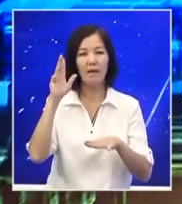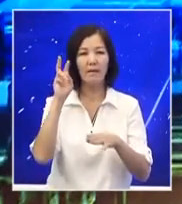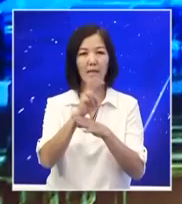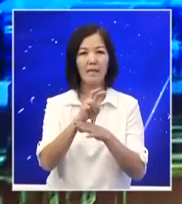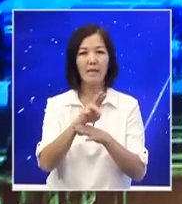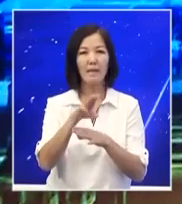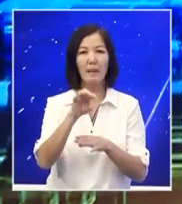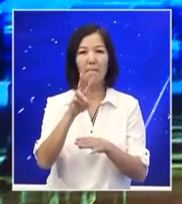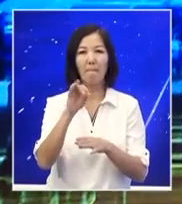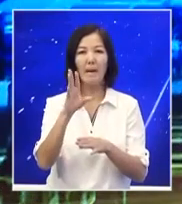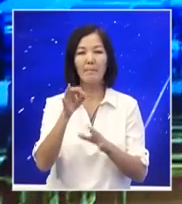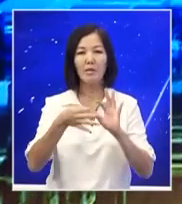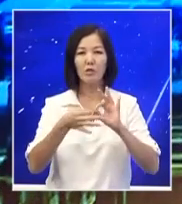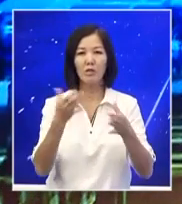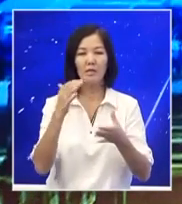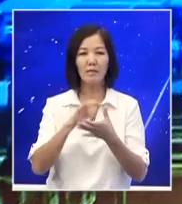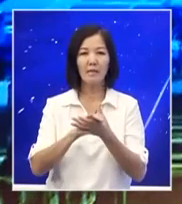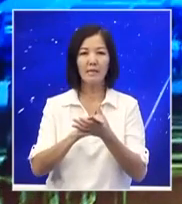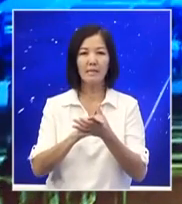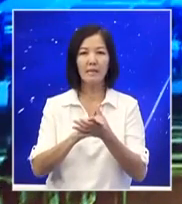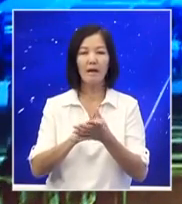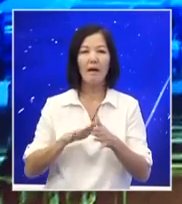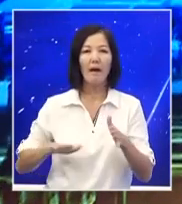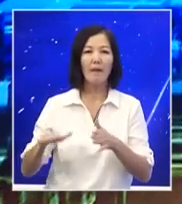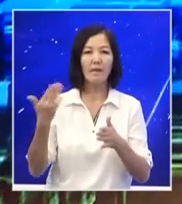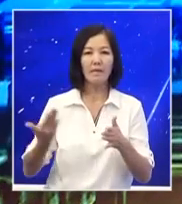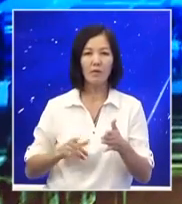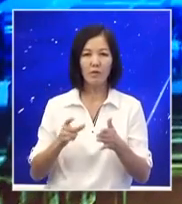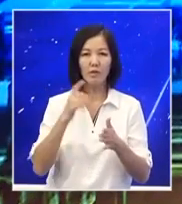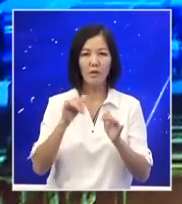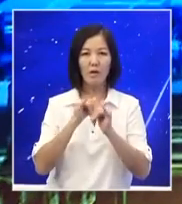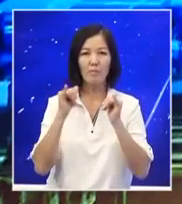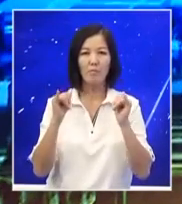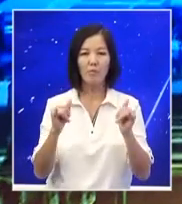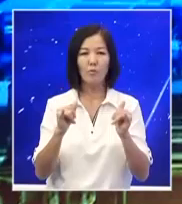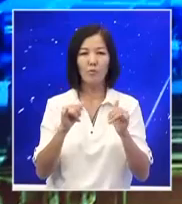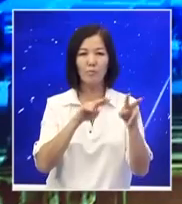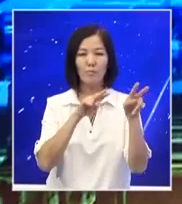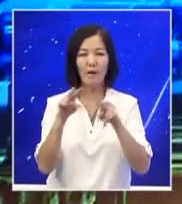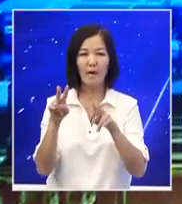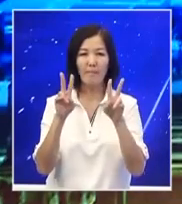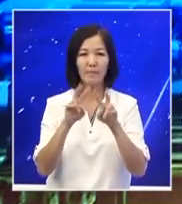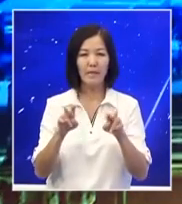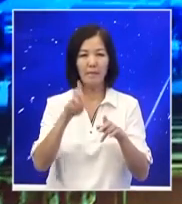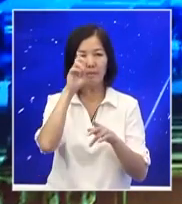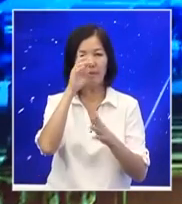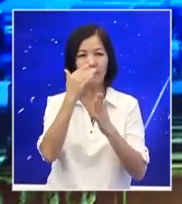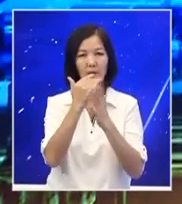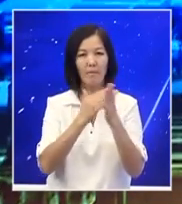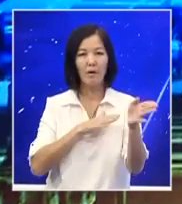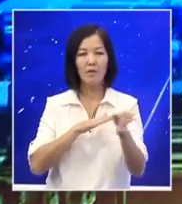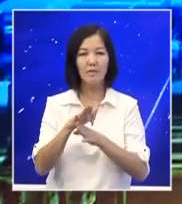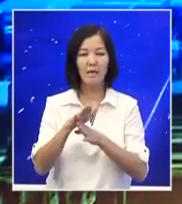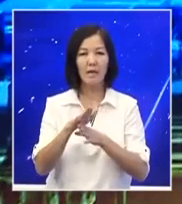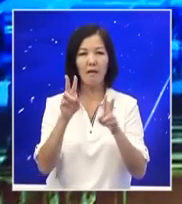Асқар Мамин жіті танысты. Сапар барысында аймақтың әлеуметтік экономикалық даму беталысын бағамдады. Мемлекеттік бағдарламалар